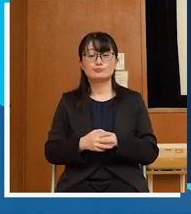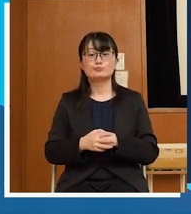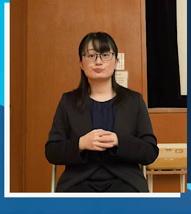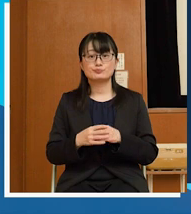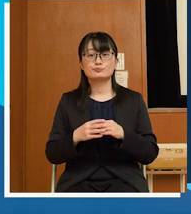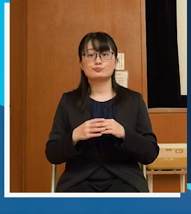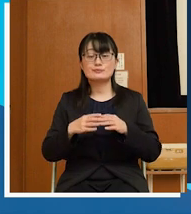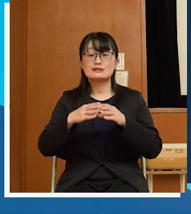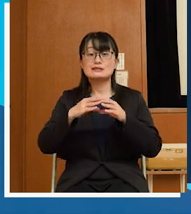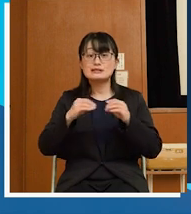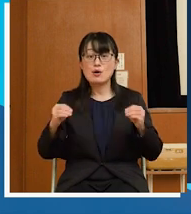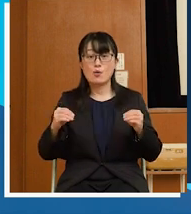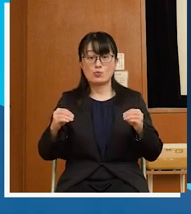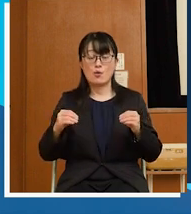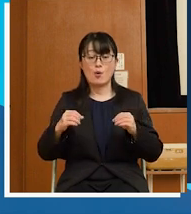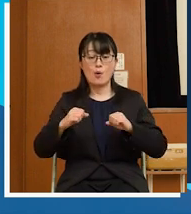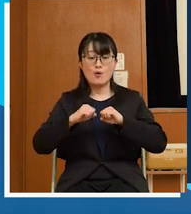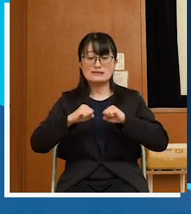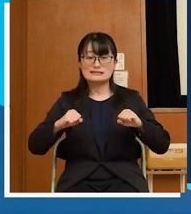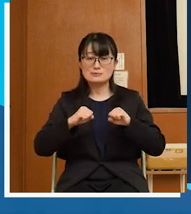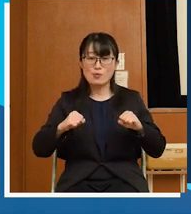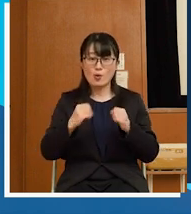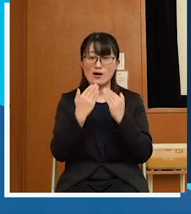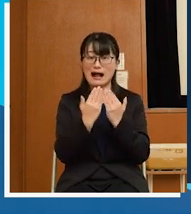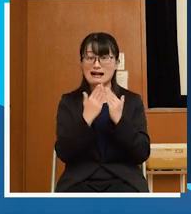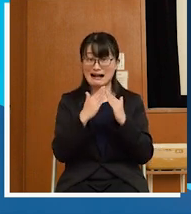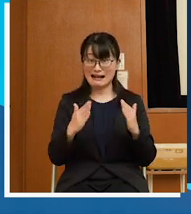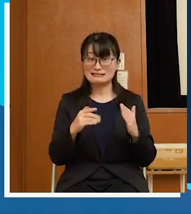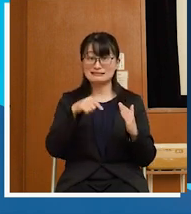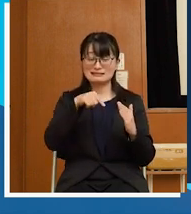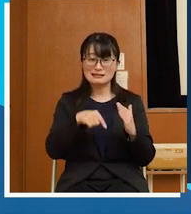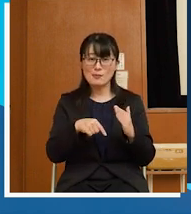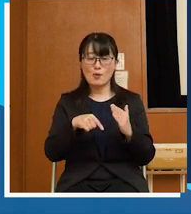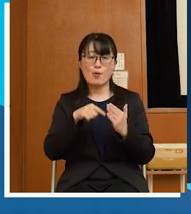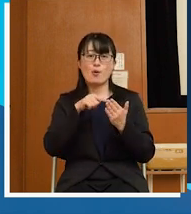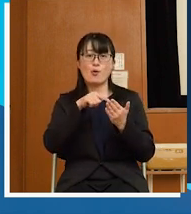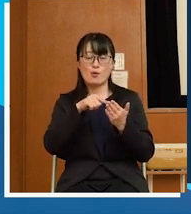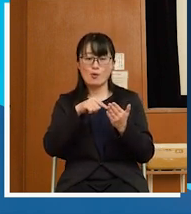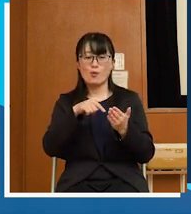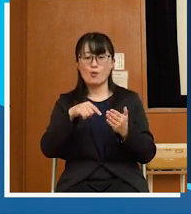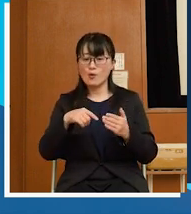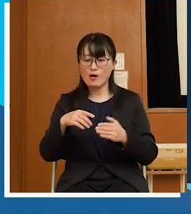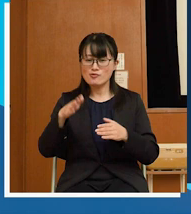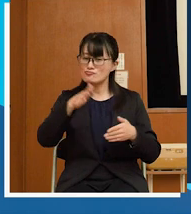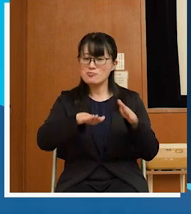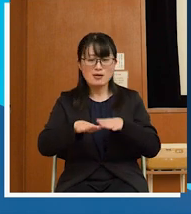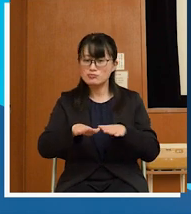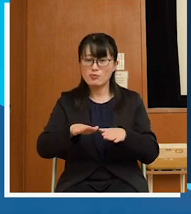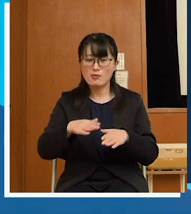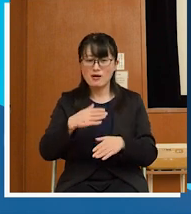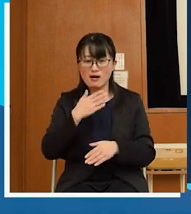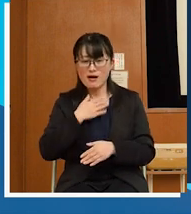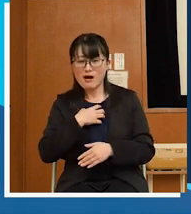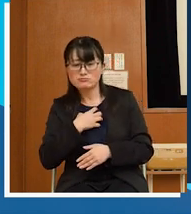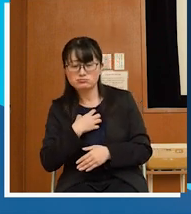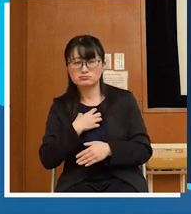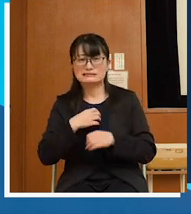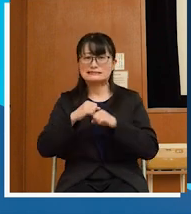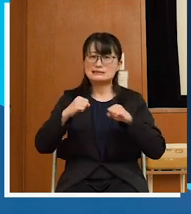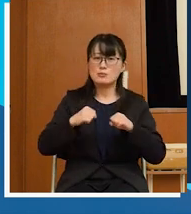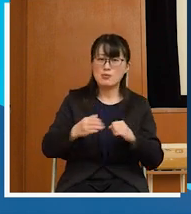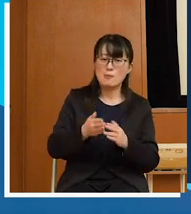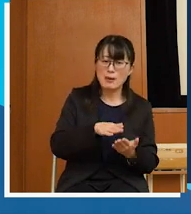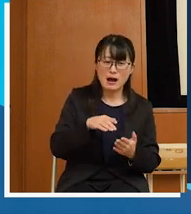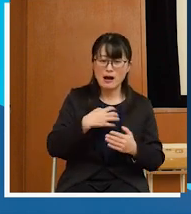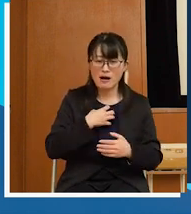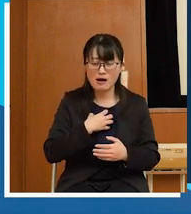もの学会の共同生命でも指摘されていますそしてこの国の省庁の1つである環境省はこの